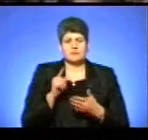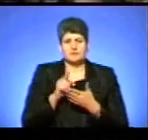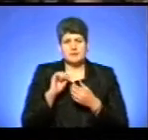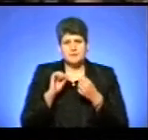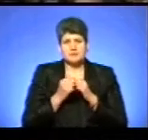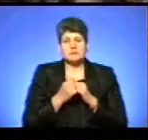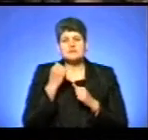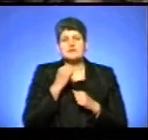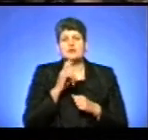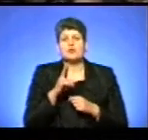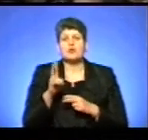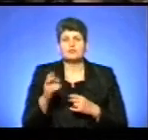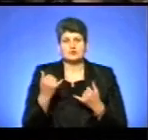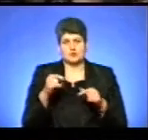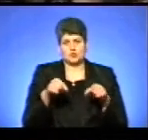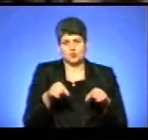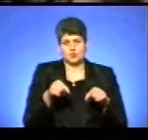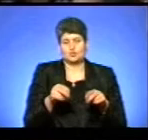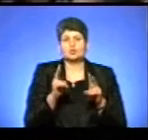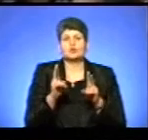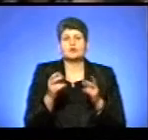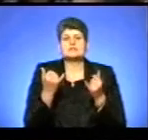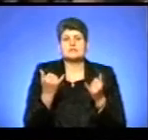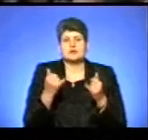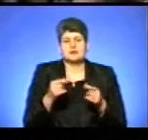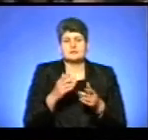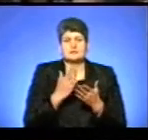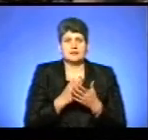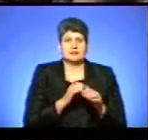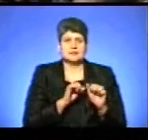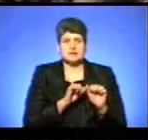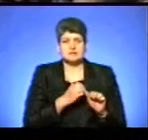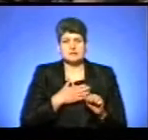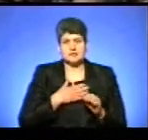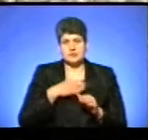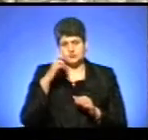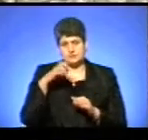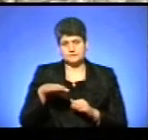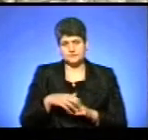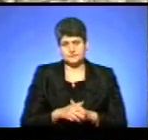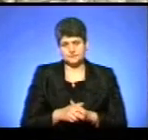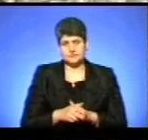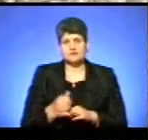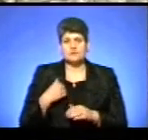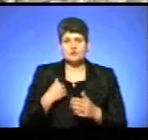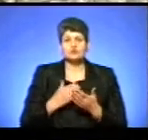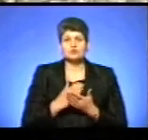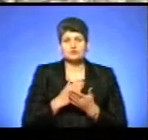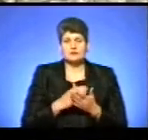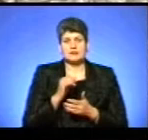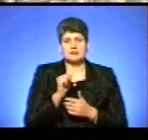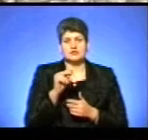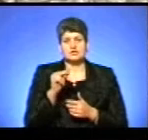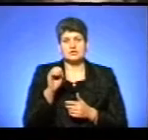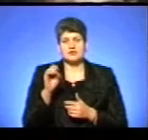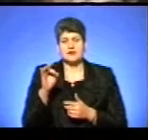завдяки кому ми зараз тут, і хто зараз стоїть на захисті нашої батьківщини. Військовослужбовець Андрій